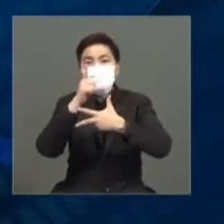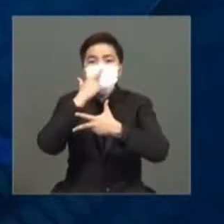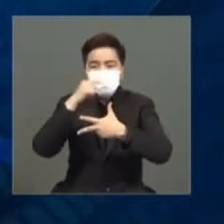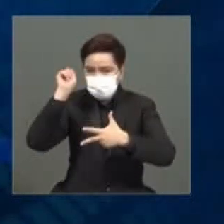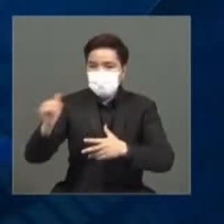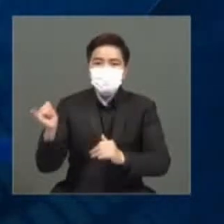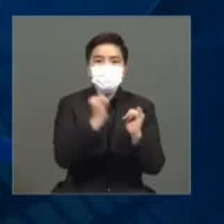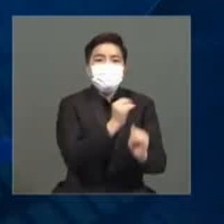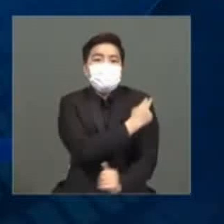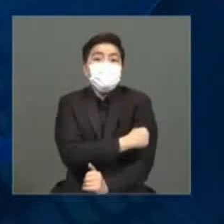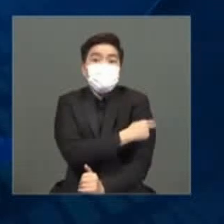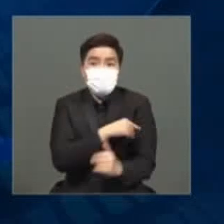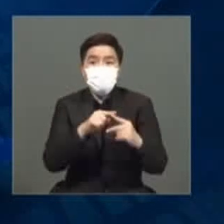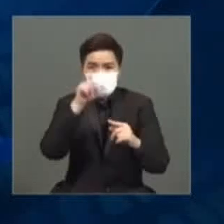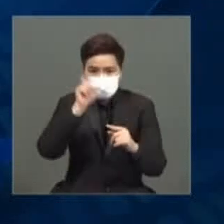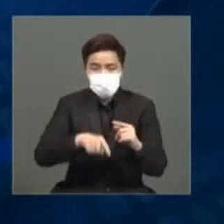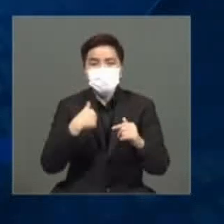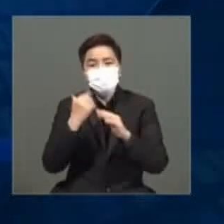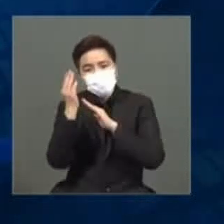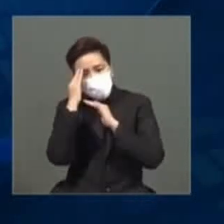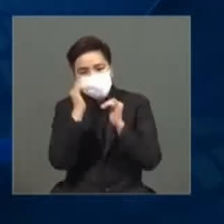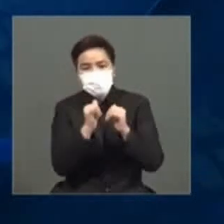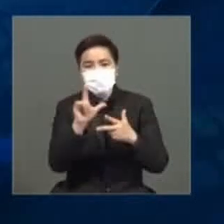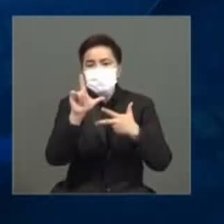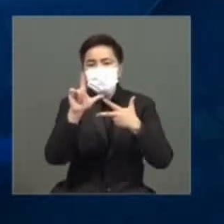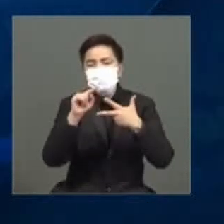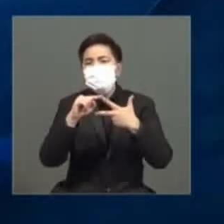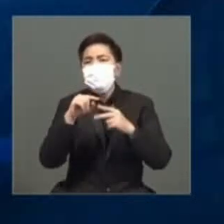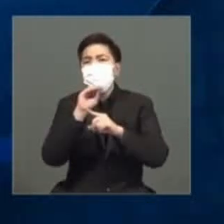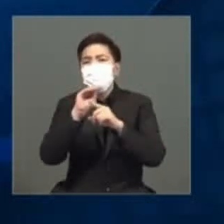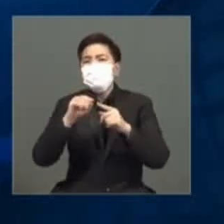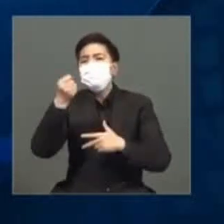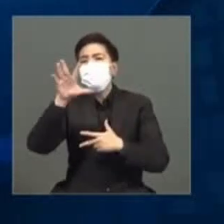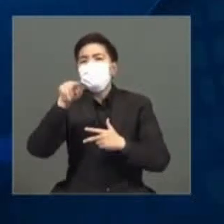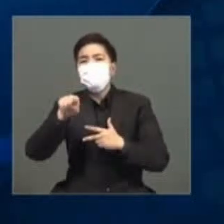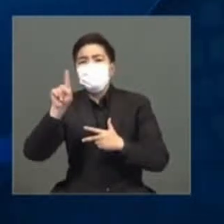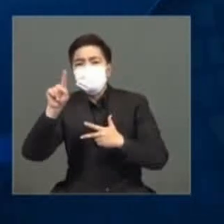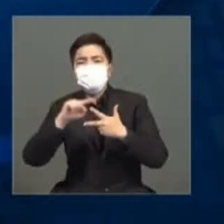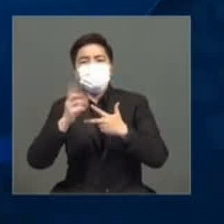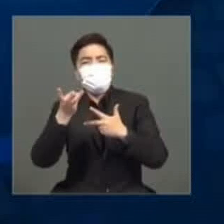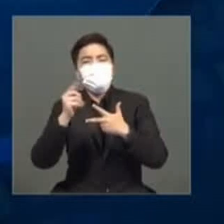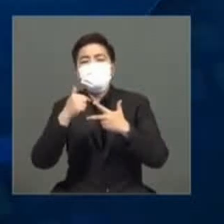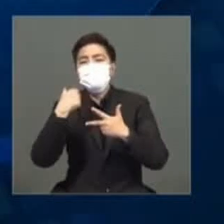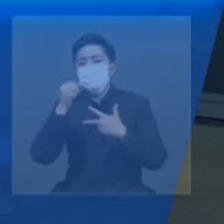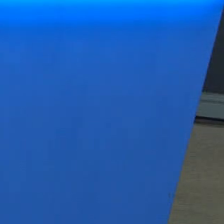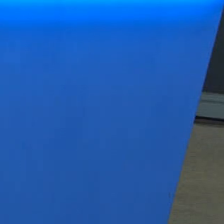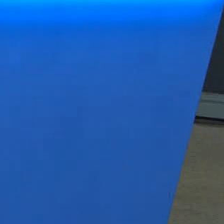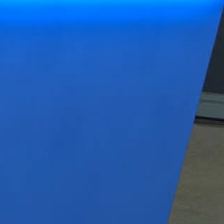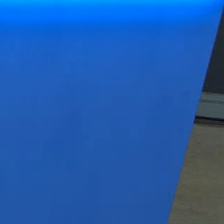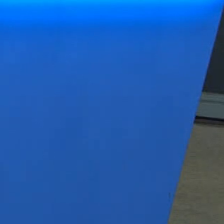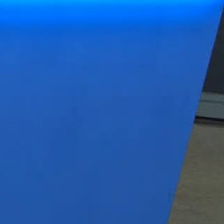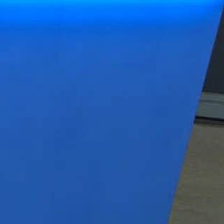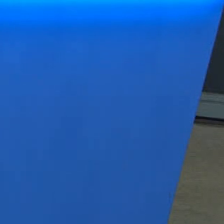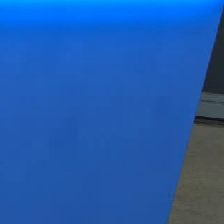นี้เตรียมจะชงยูเซฟโควิดเอาอีกแล้วเข้าครม.อีกรอบแต่ก็ยืนยันมาว่าไม่ใช่ยกเลิ